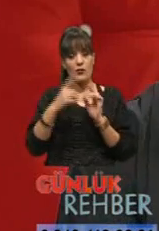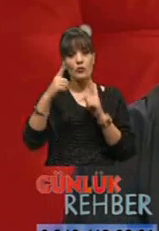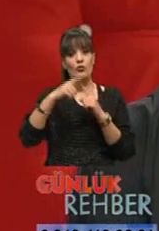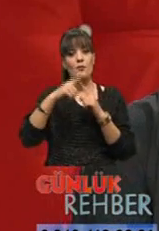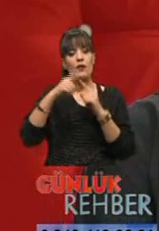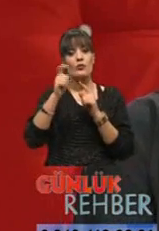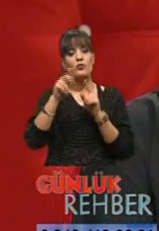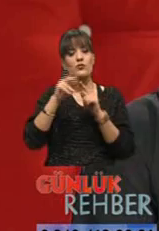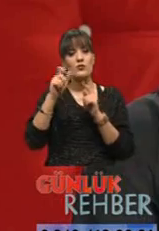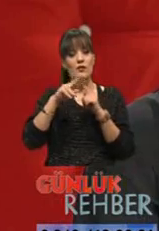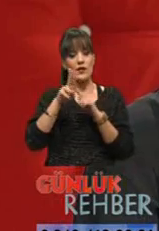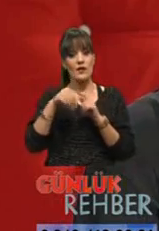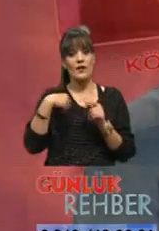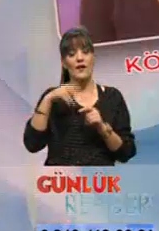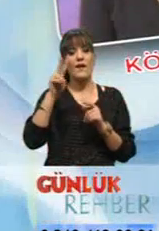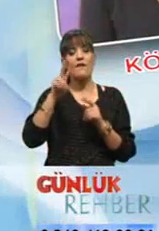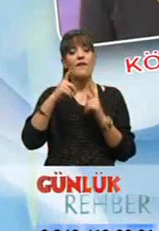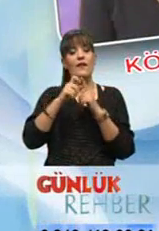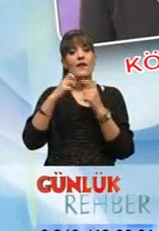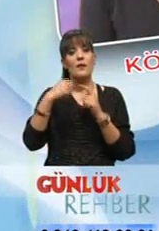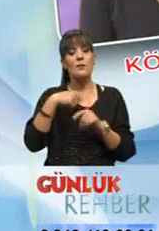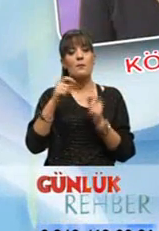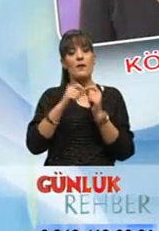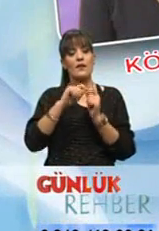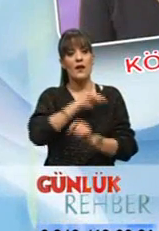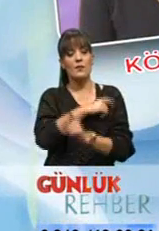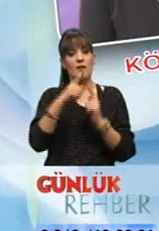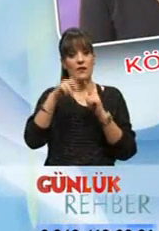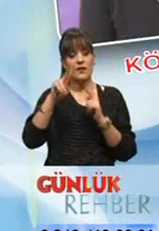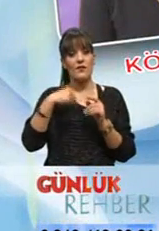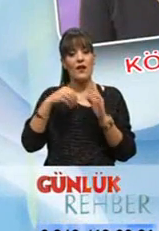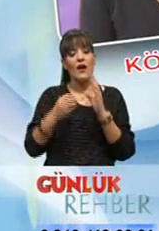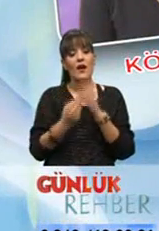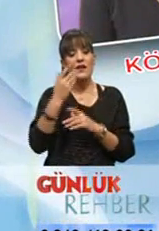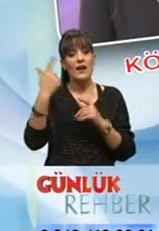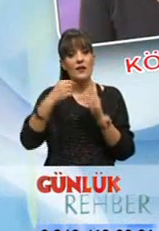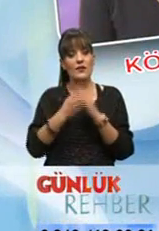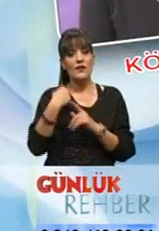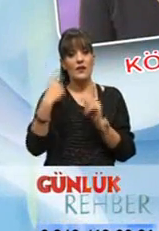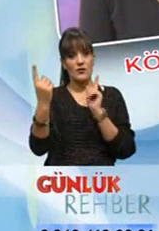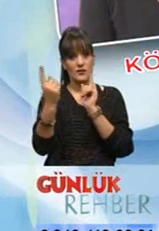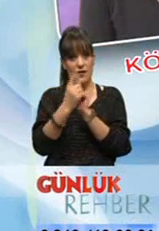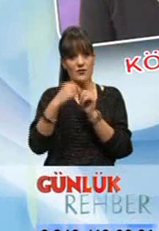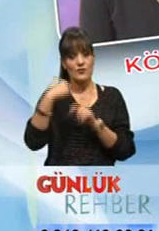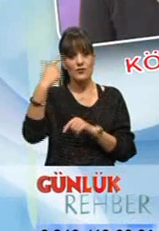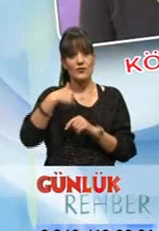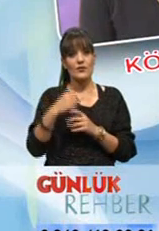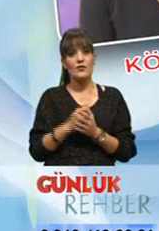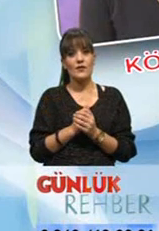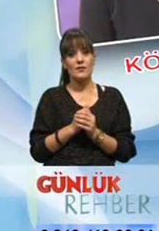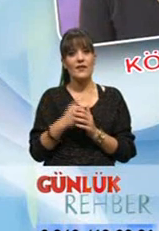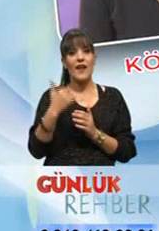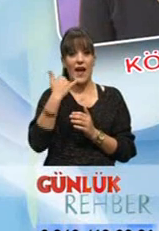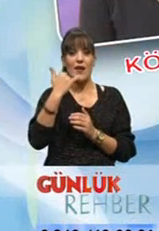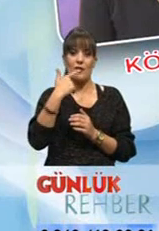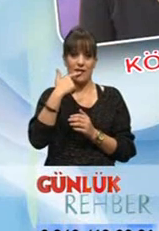Tuğba Tunçak, VDR Batı Alman Radyo TV Kurumu Yayın Kurulu Üyesi ve Editörü karşımızda, yani stüdyomuzda. Alo